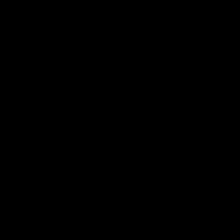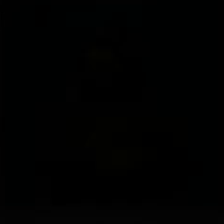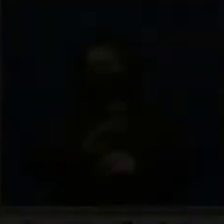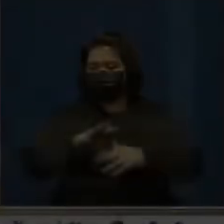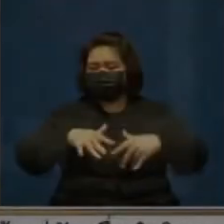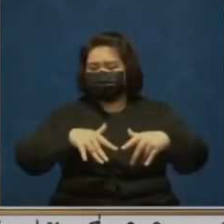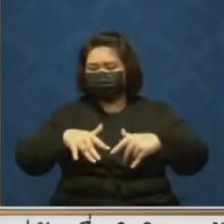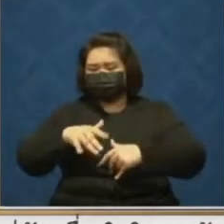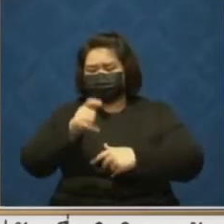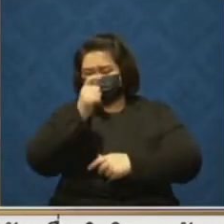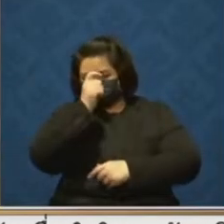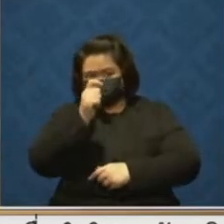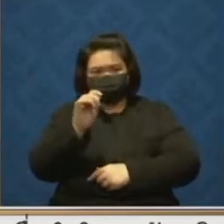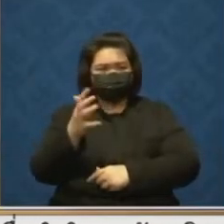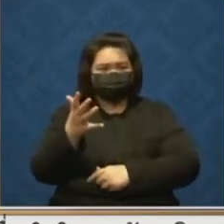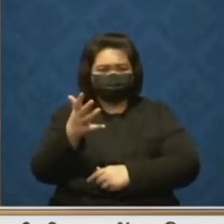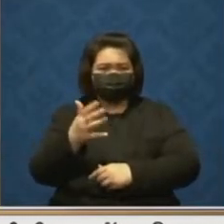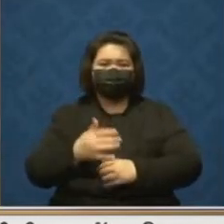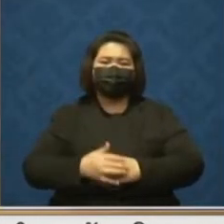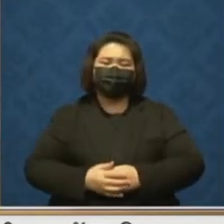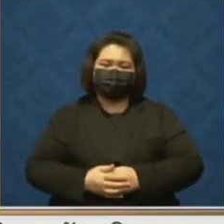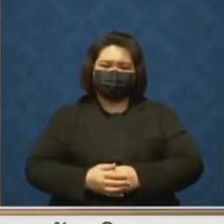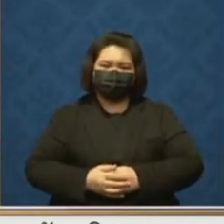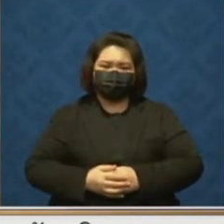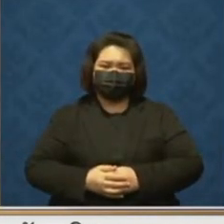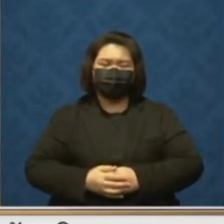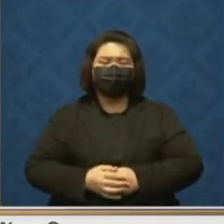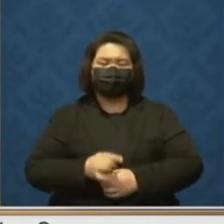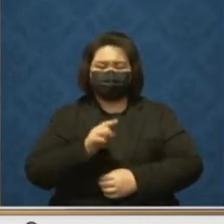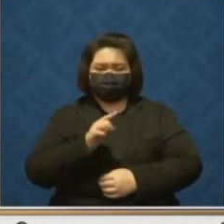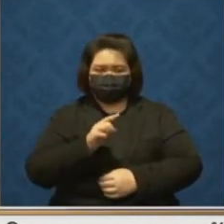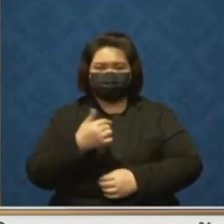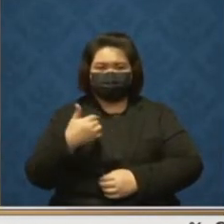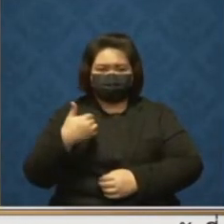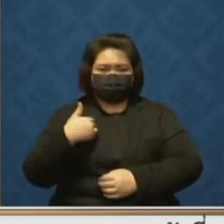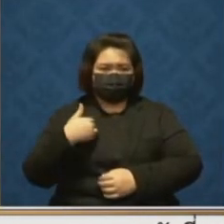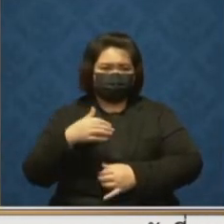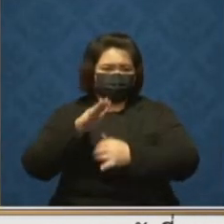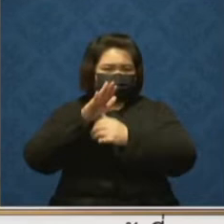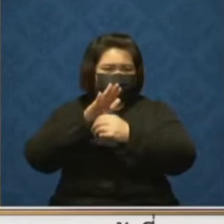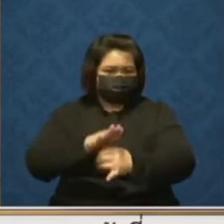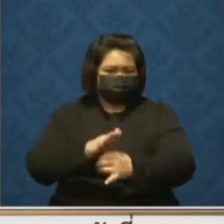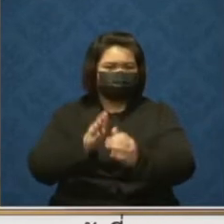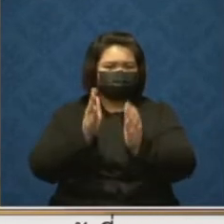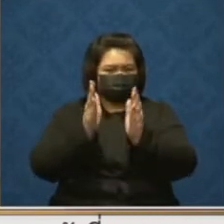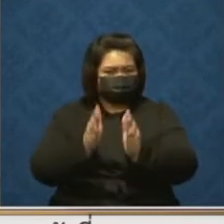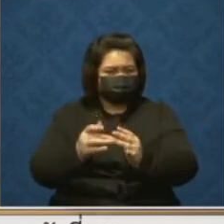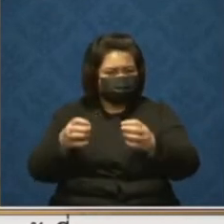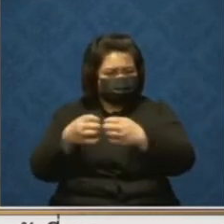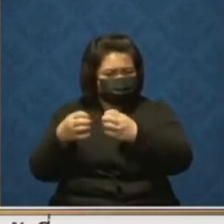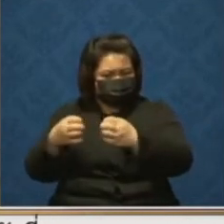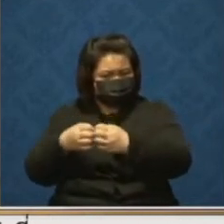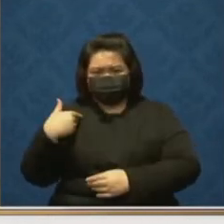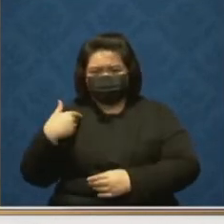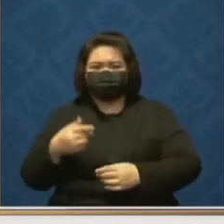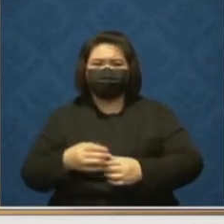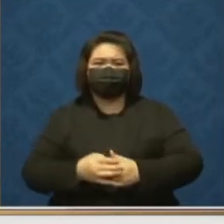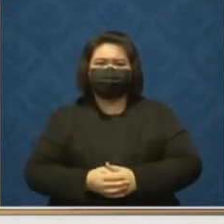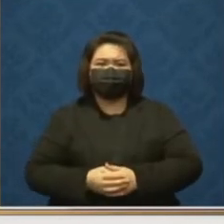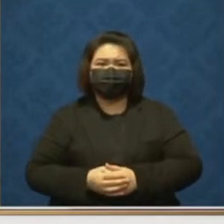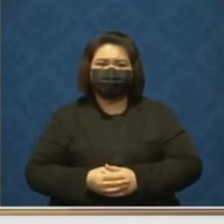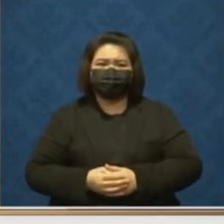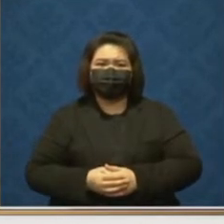คุณธงชัยคุกคามและละเมิดสิทธิส่วนบุคคลอย่างร้ายกาจที่สุดท่านประธาน